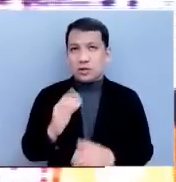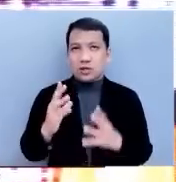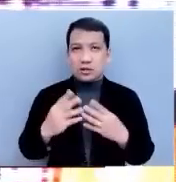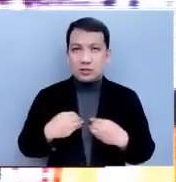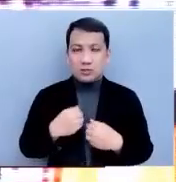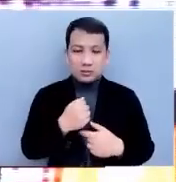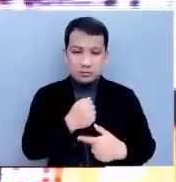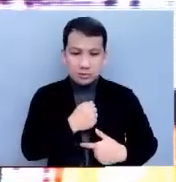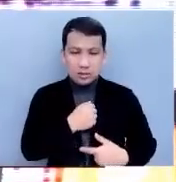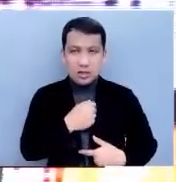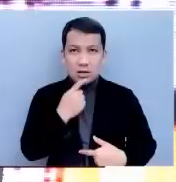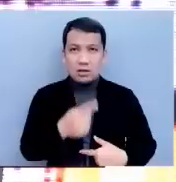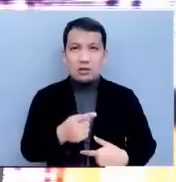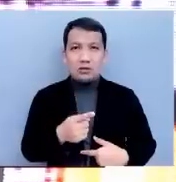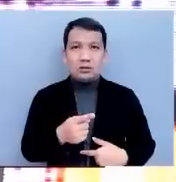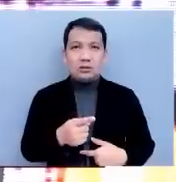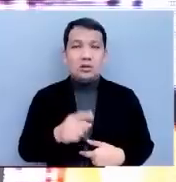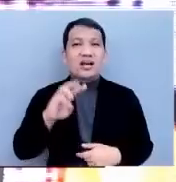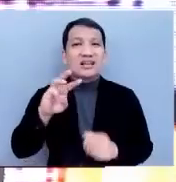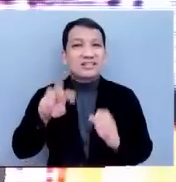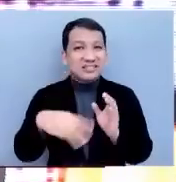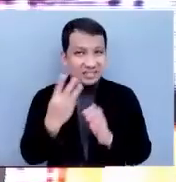security officer na 6 na beses na silang